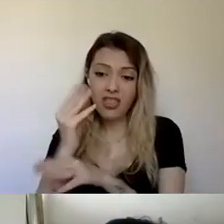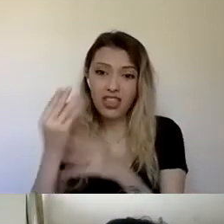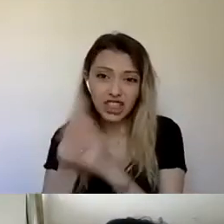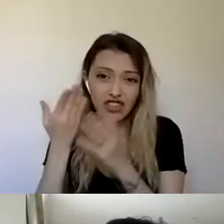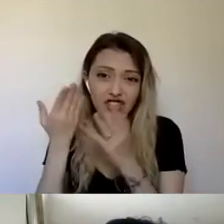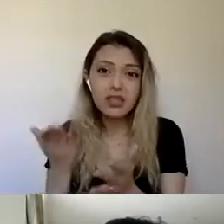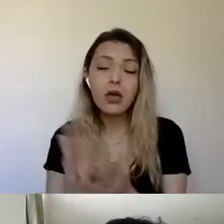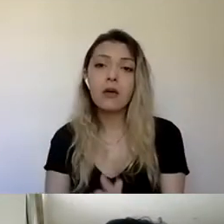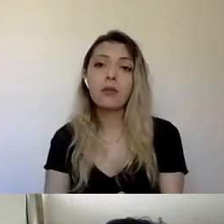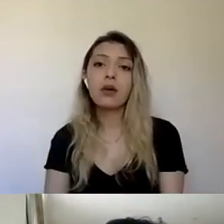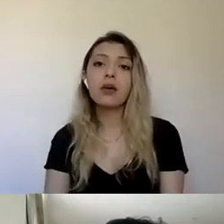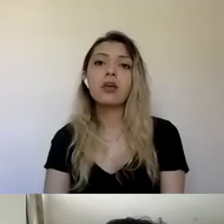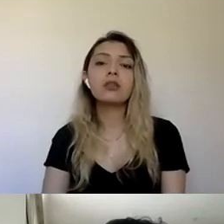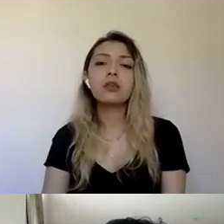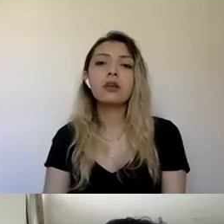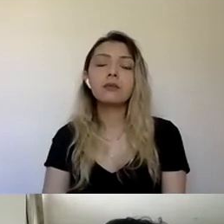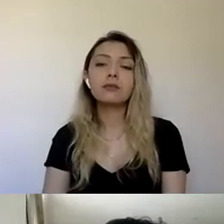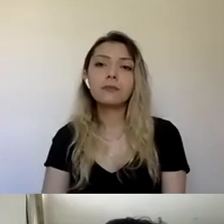bileyim